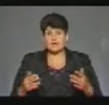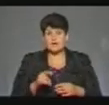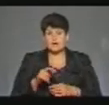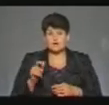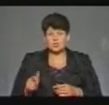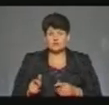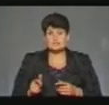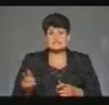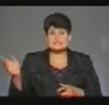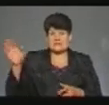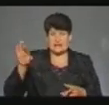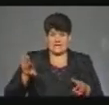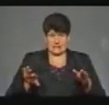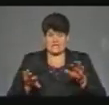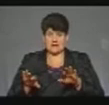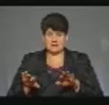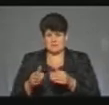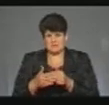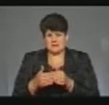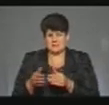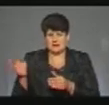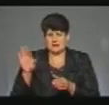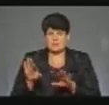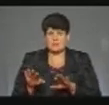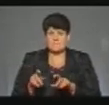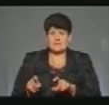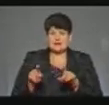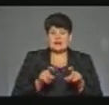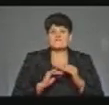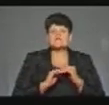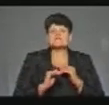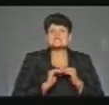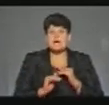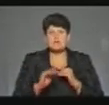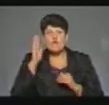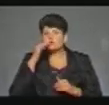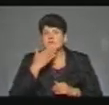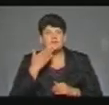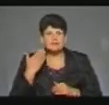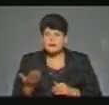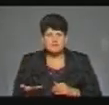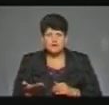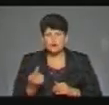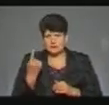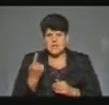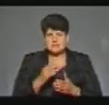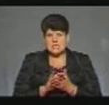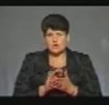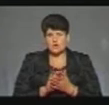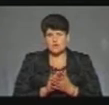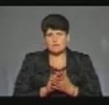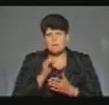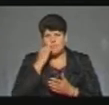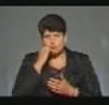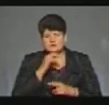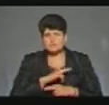з гір, та сама, чи з передгір'їв, так на Холщині, переселялися в степ. Води немає. У мене одна знайома, бабуся